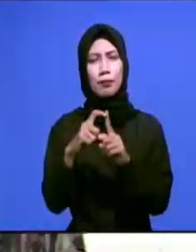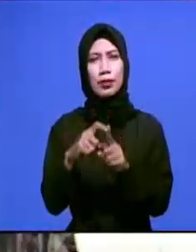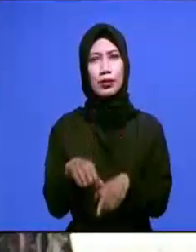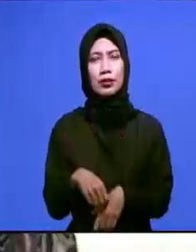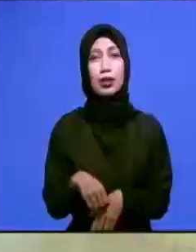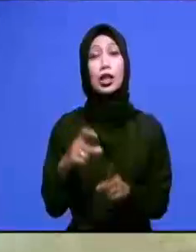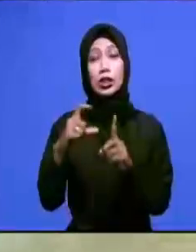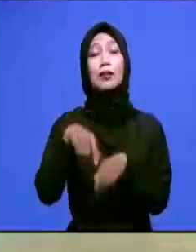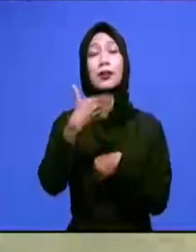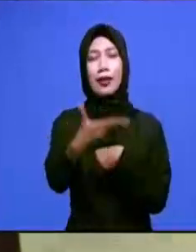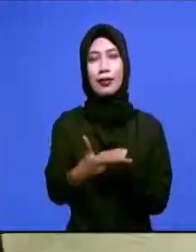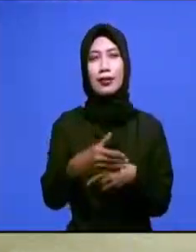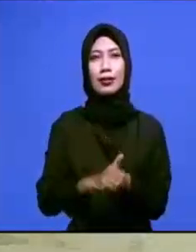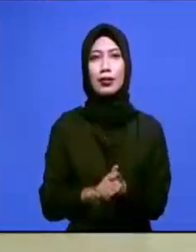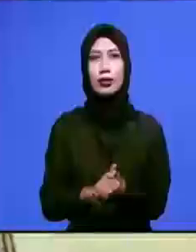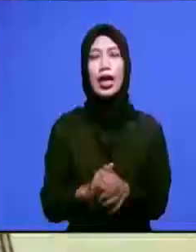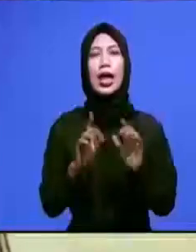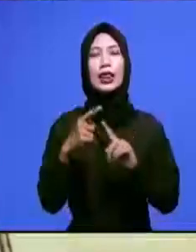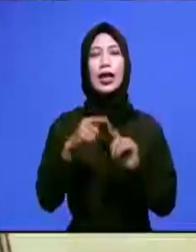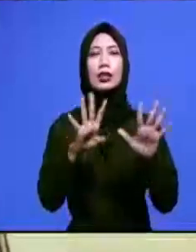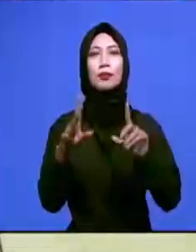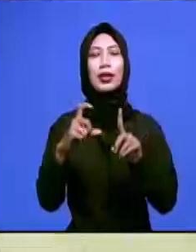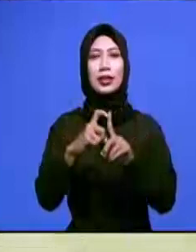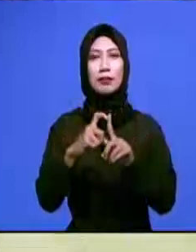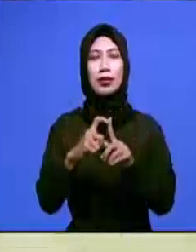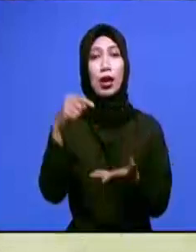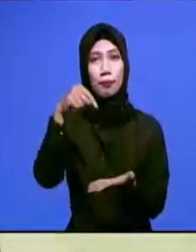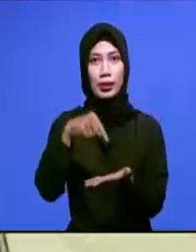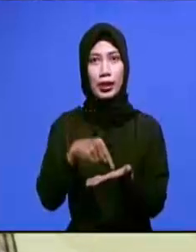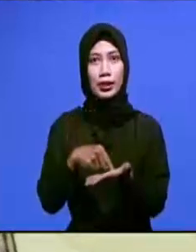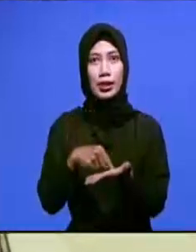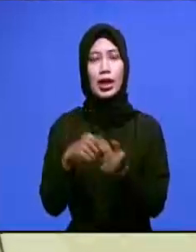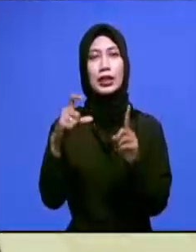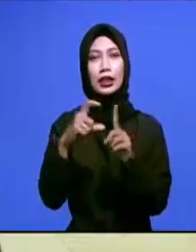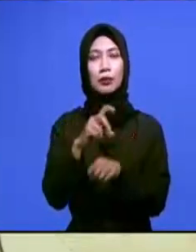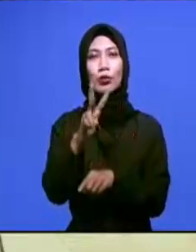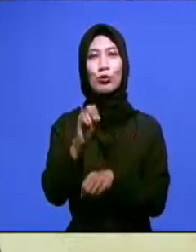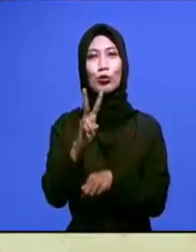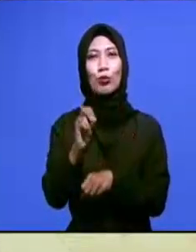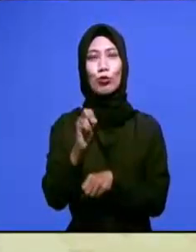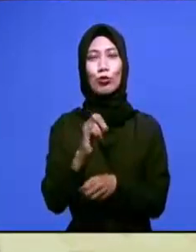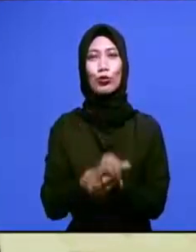Desember nanti. 9 Desember. Pilkada Desember 2020.